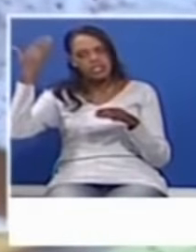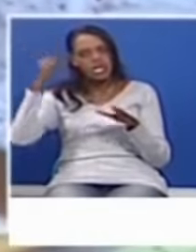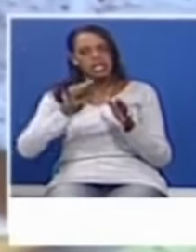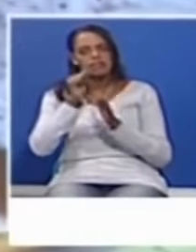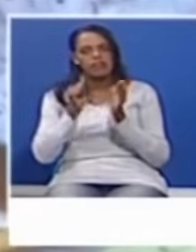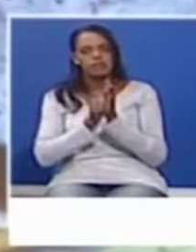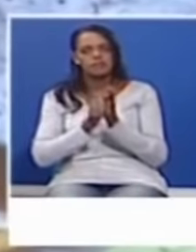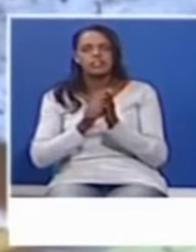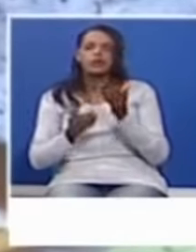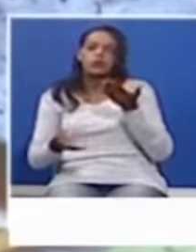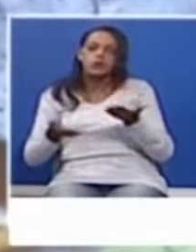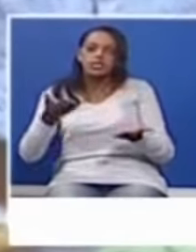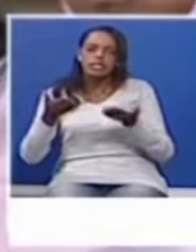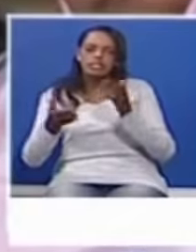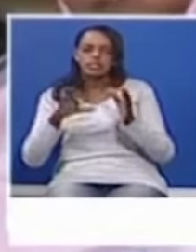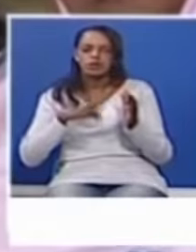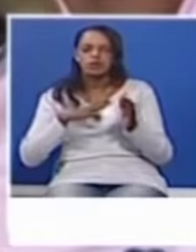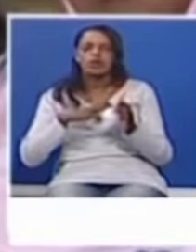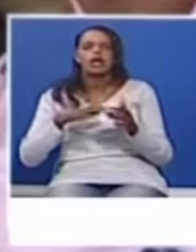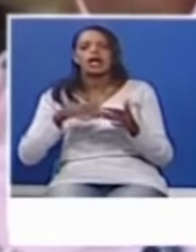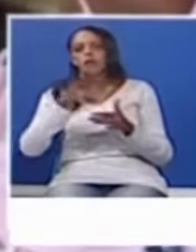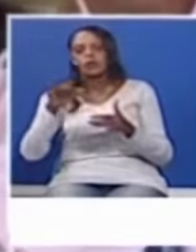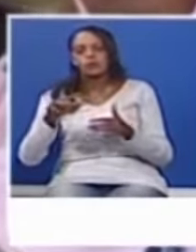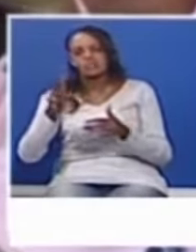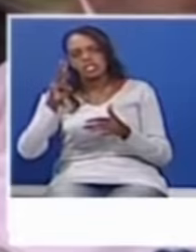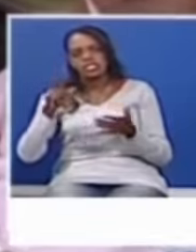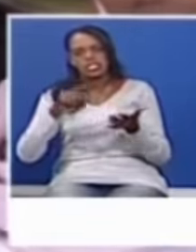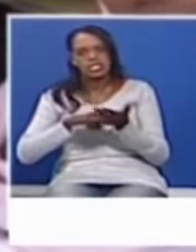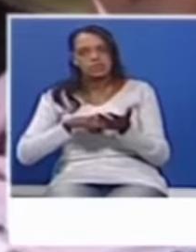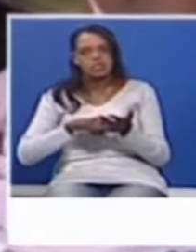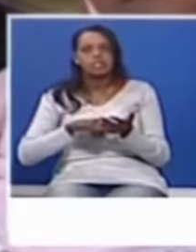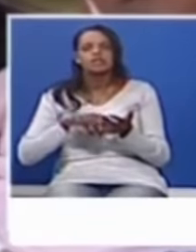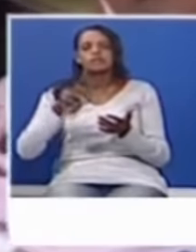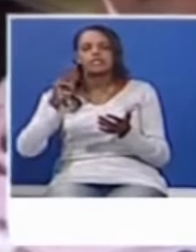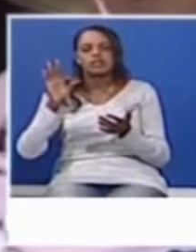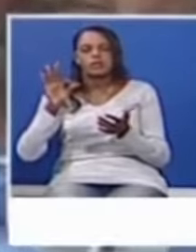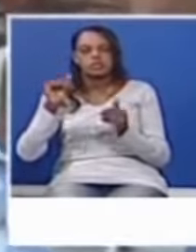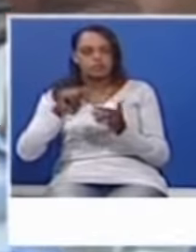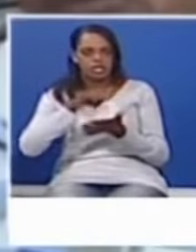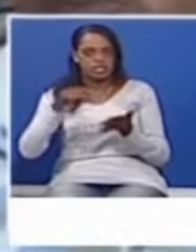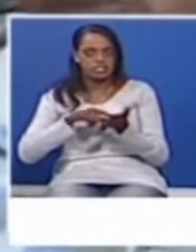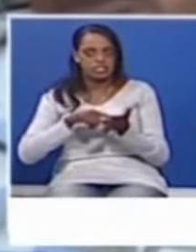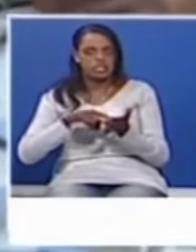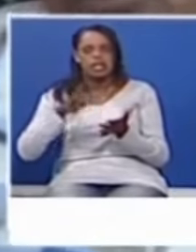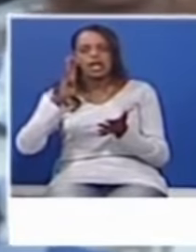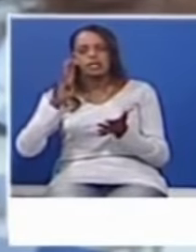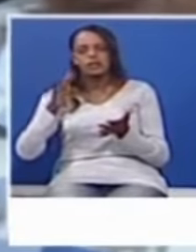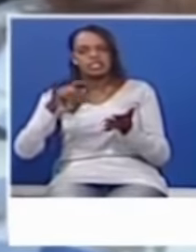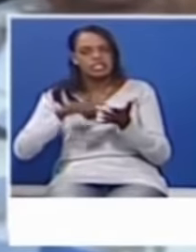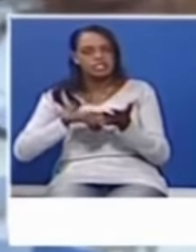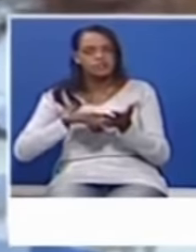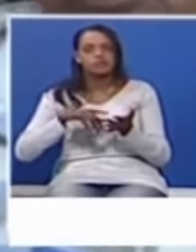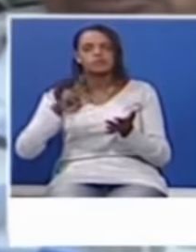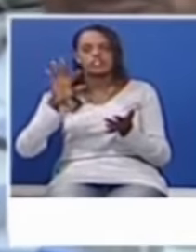ዓመት ትምህርቲ ክነፃፀር እንከሎ ኣብ መባእታ ብ3.2 ሚታዊት፣ ኣብ ማእከላይ ደረጃ